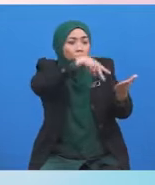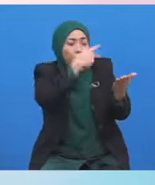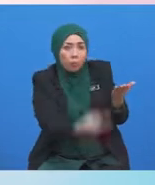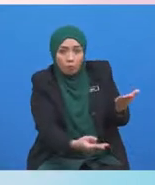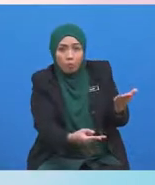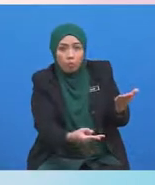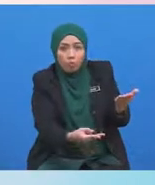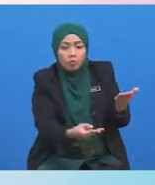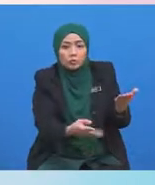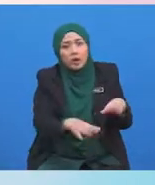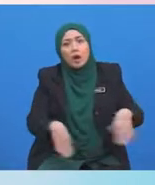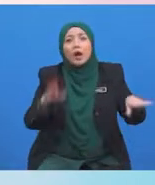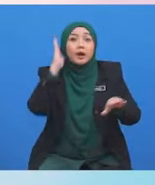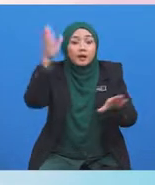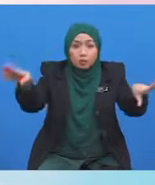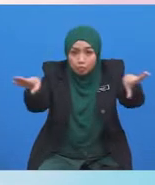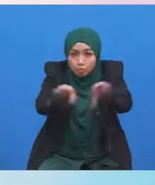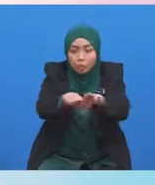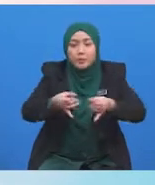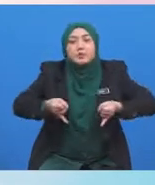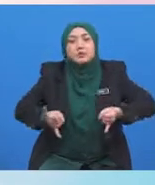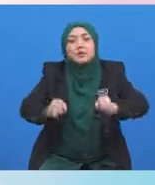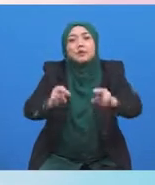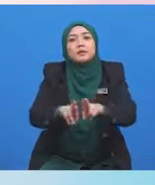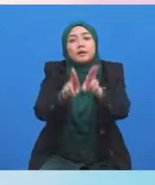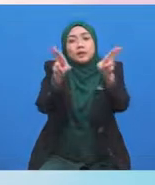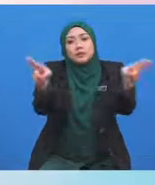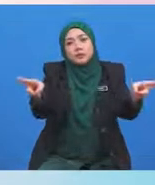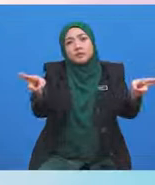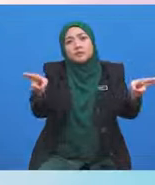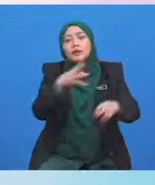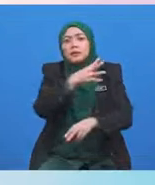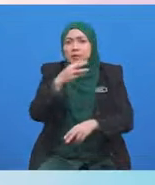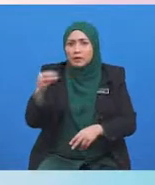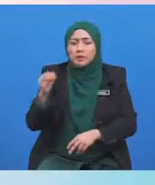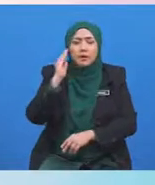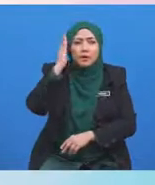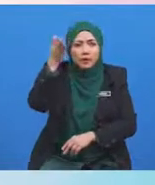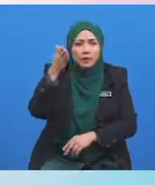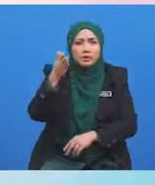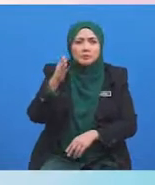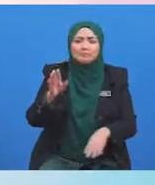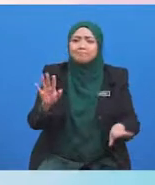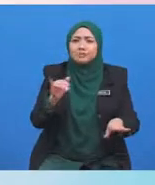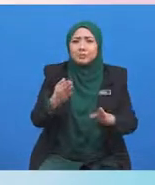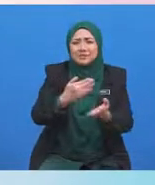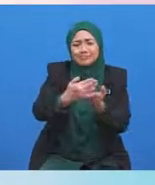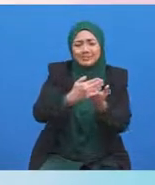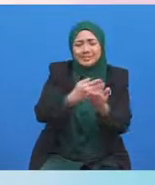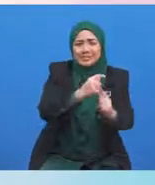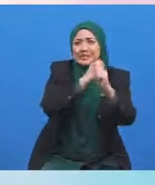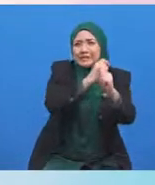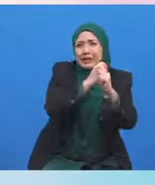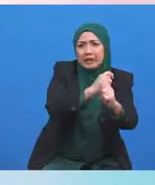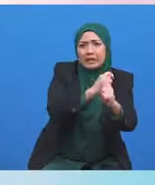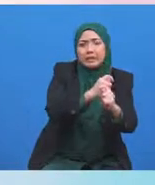terputus kerana tertimbus dengan bahan regolit. Ini akan menjejaskan kecekapan sistem pengangkutan.